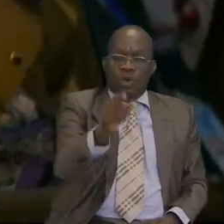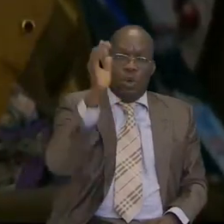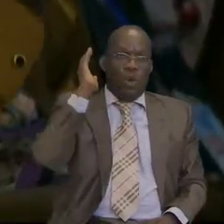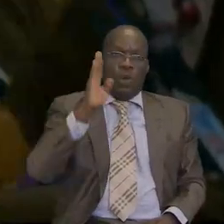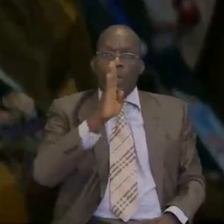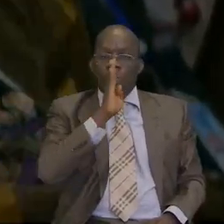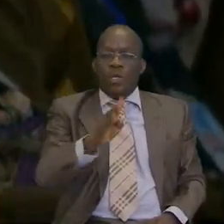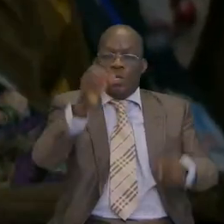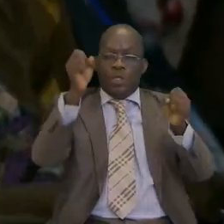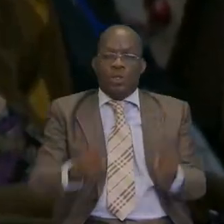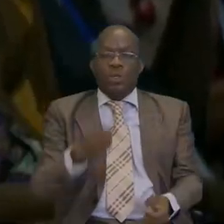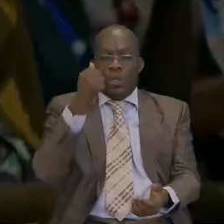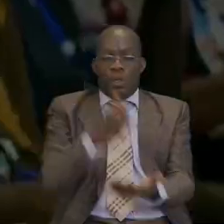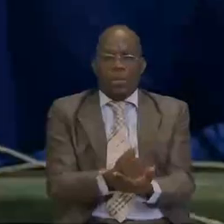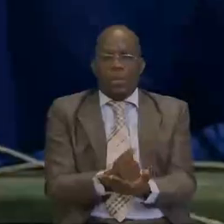seras